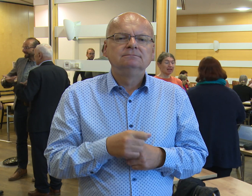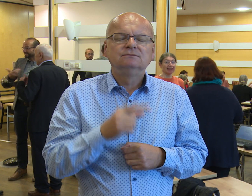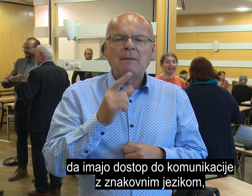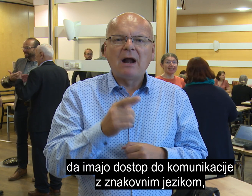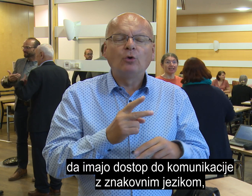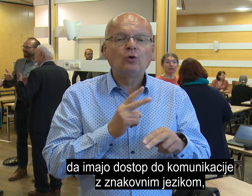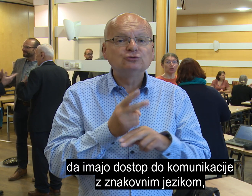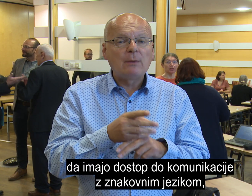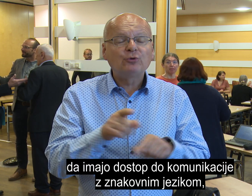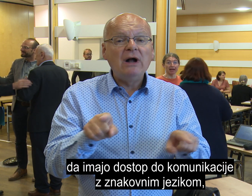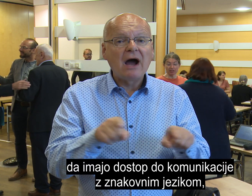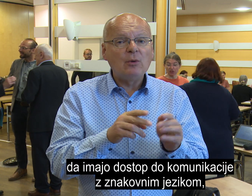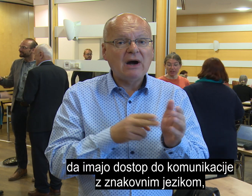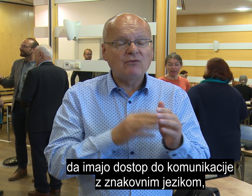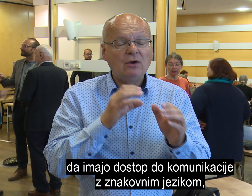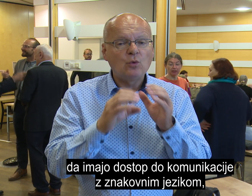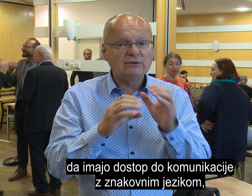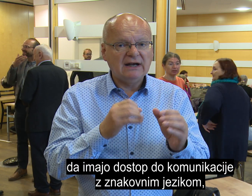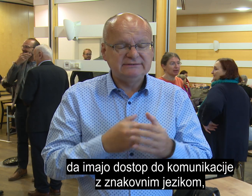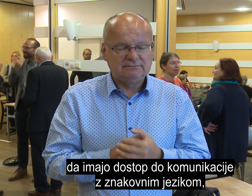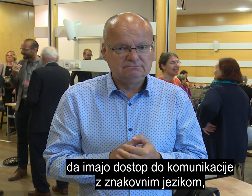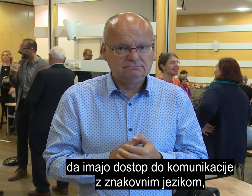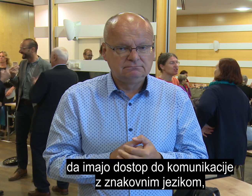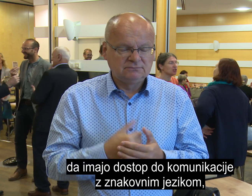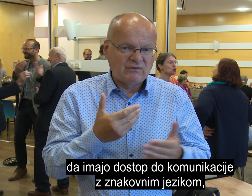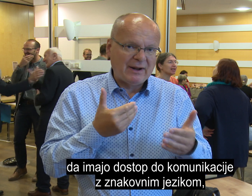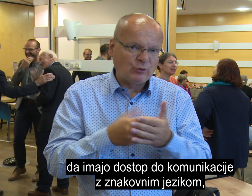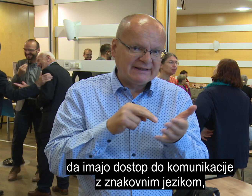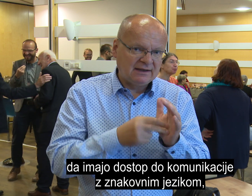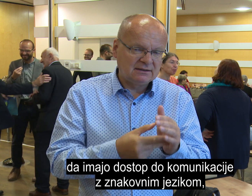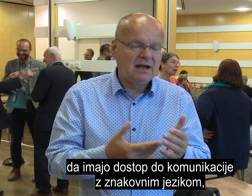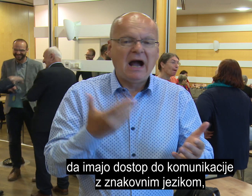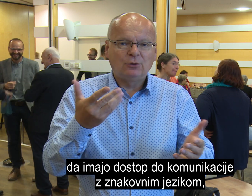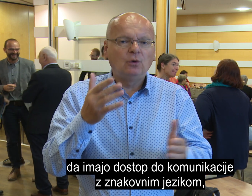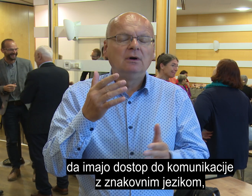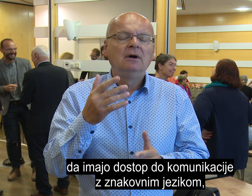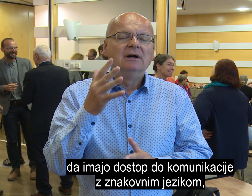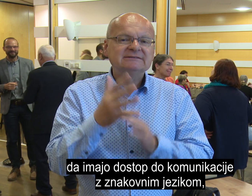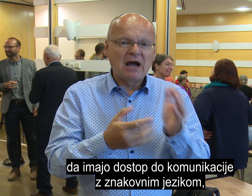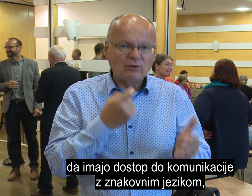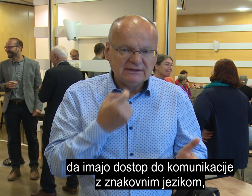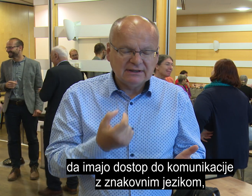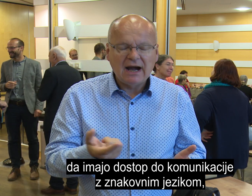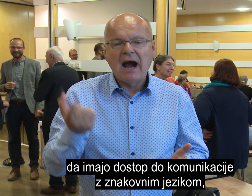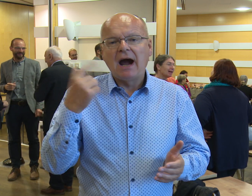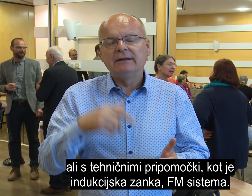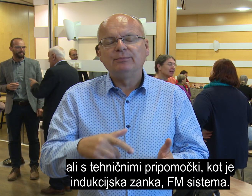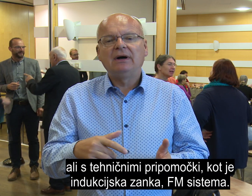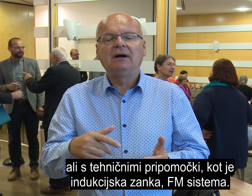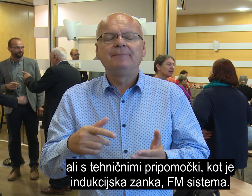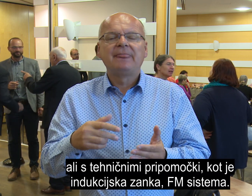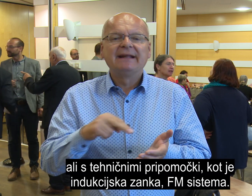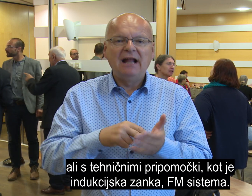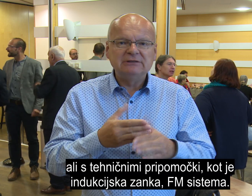za starostnike je najpomembnejše, da imajo dostop do enakopravne komunikacije. V prilagojeni tehniki seveda, ali je to